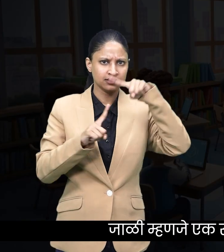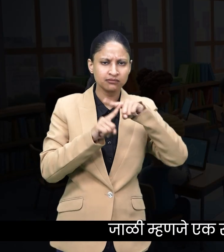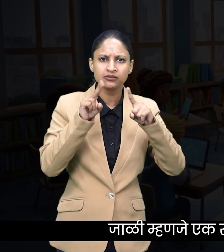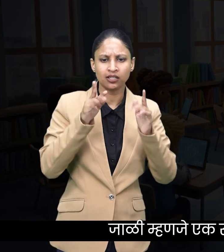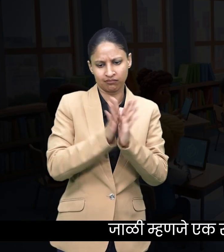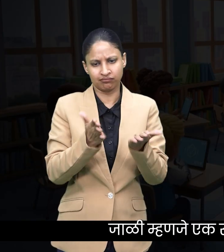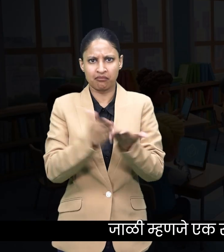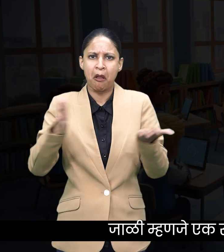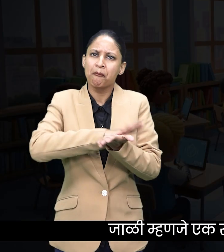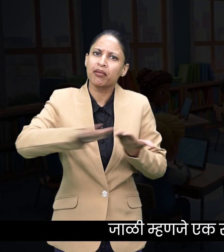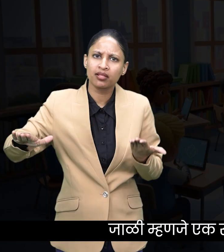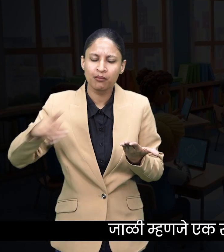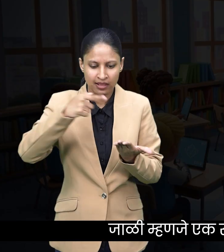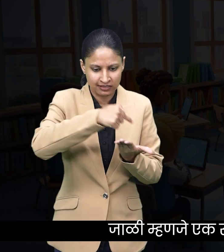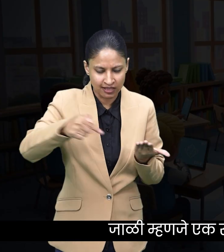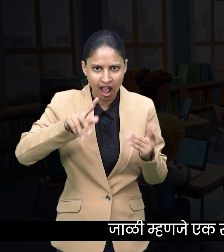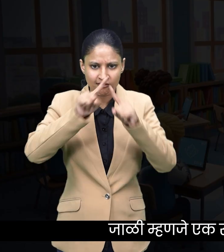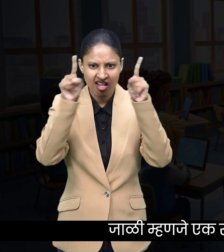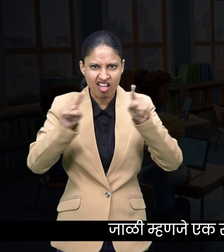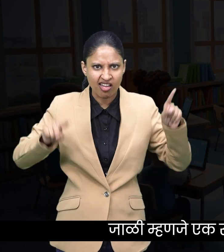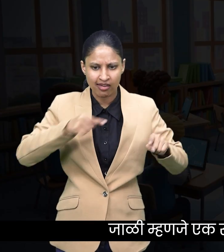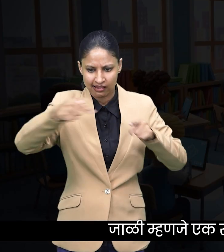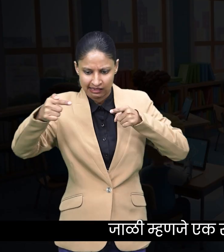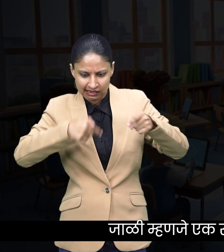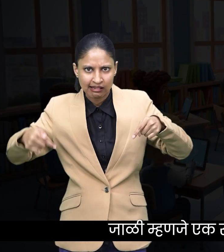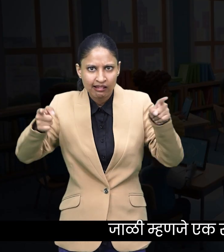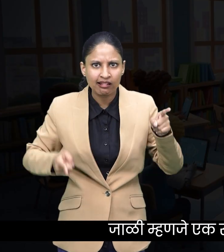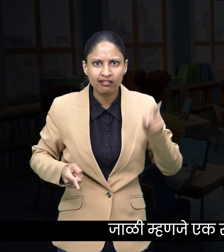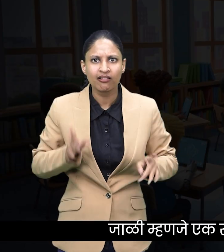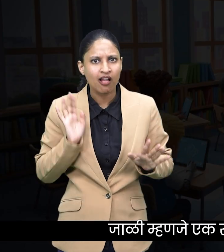जाळी म्हणजे एक सपाट नमुना जो घन पदार्थात दुमडतो.